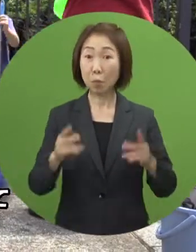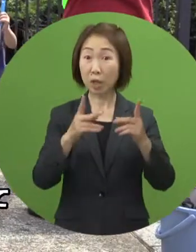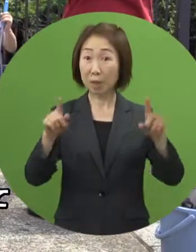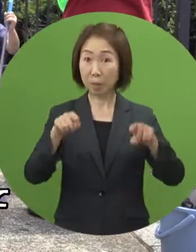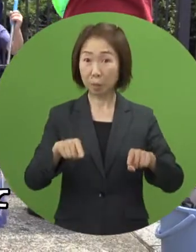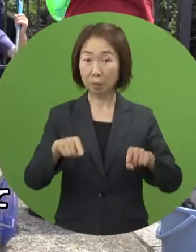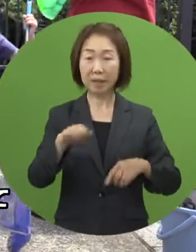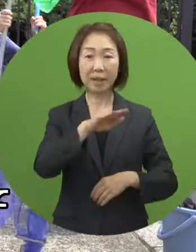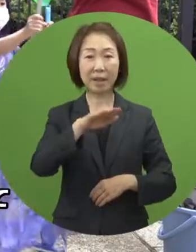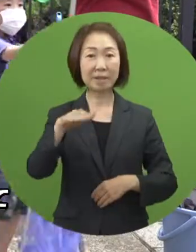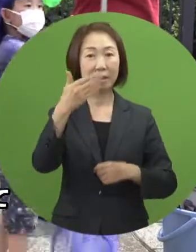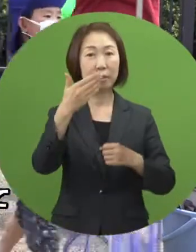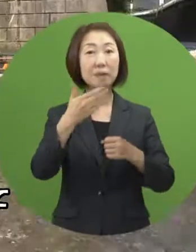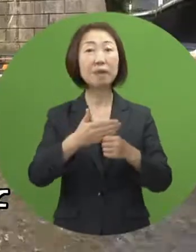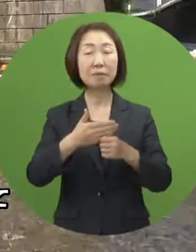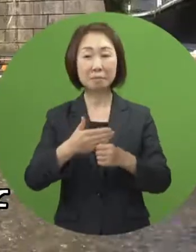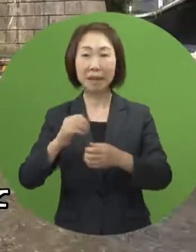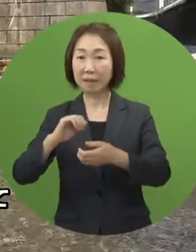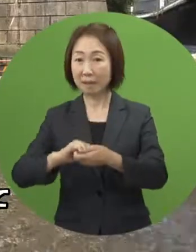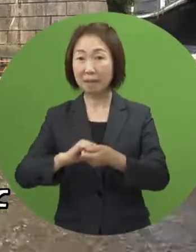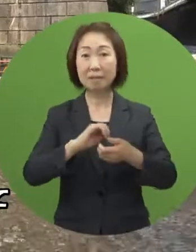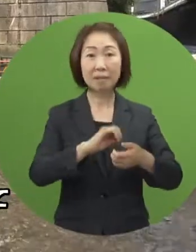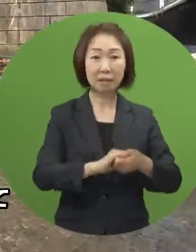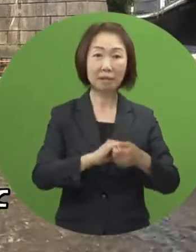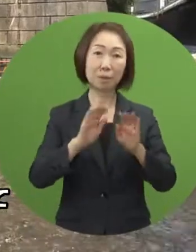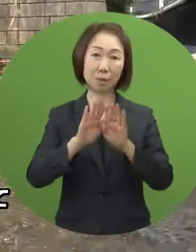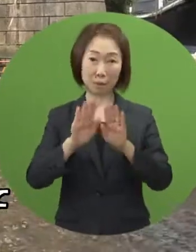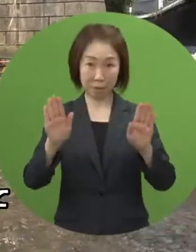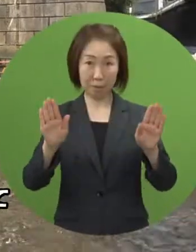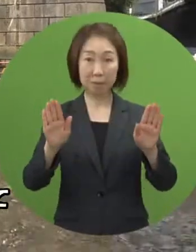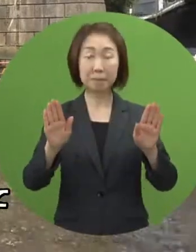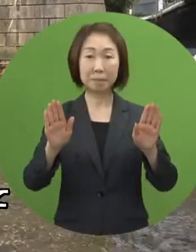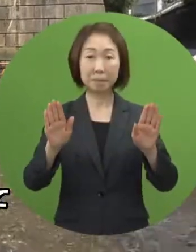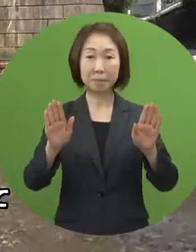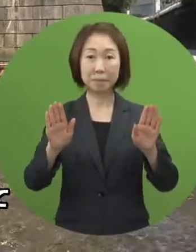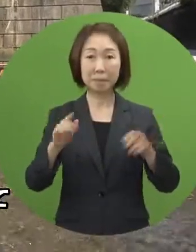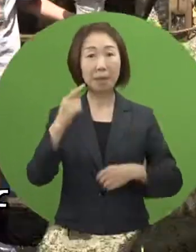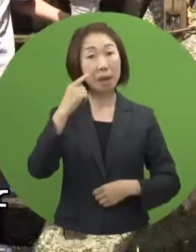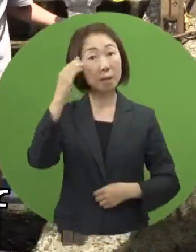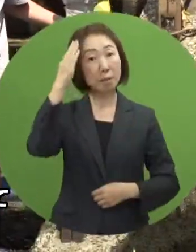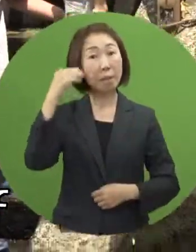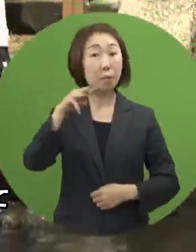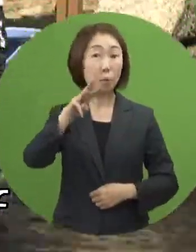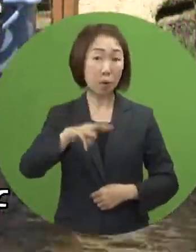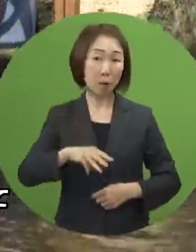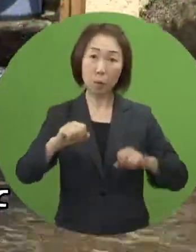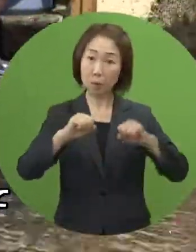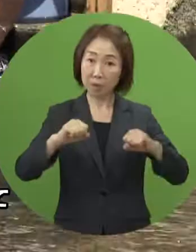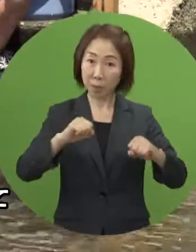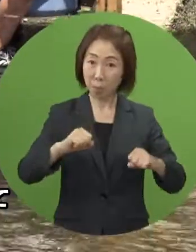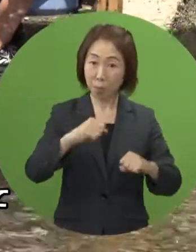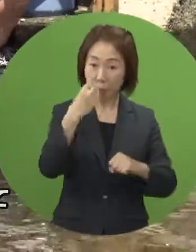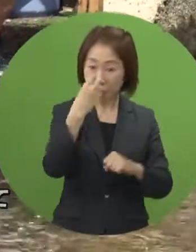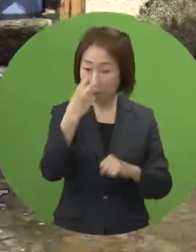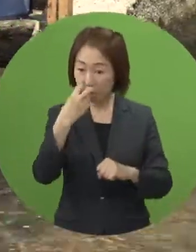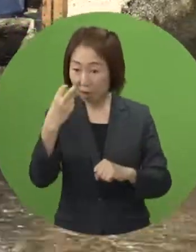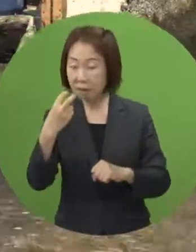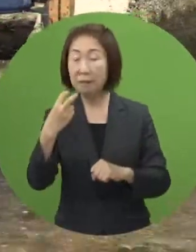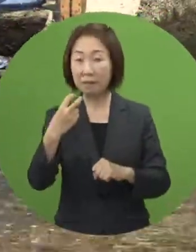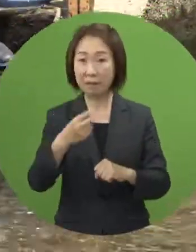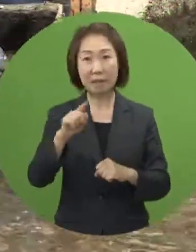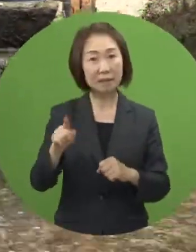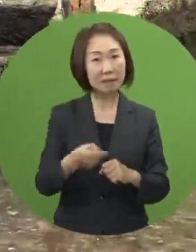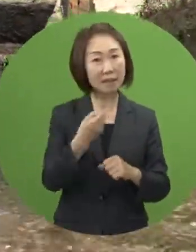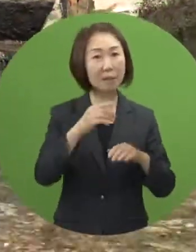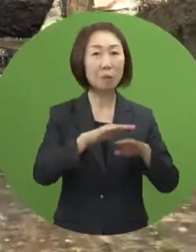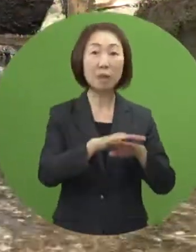このイベントは平成9年から定期的に行われていて、目黒川の生き物を調査して、自